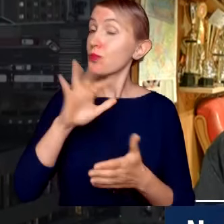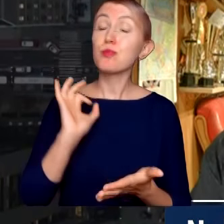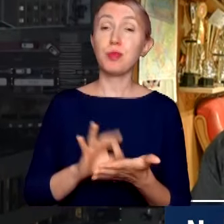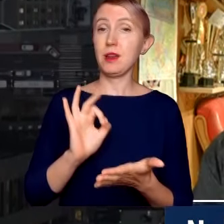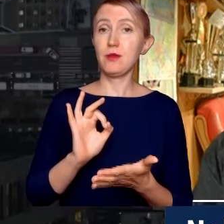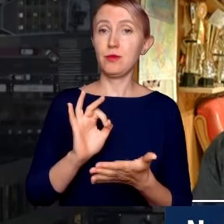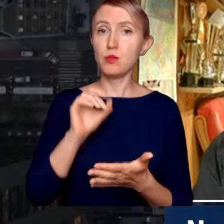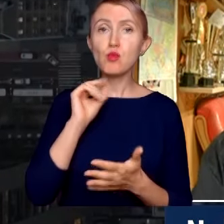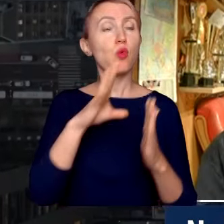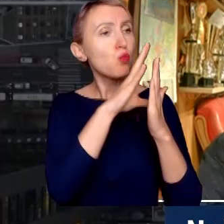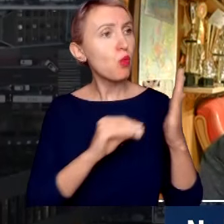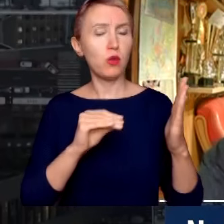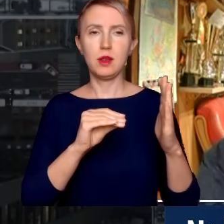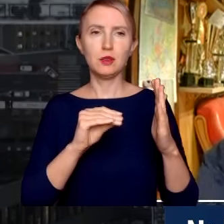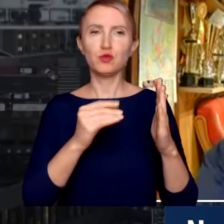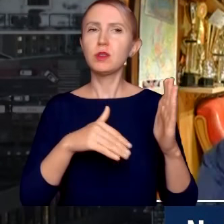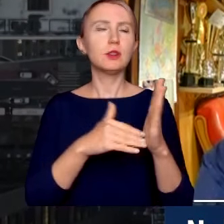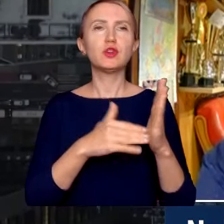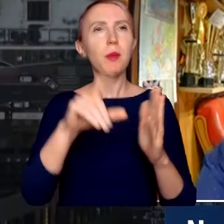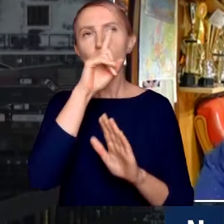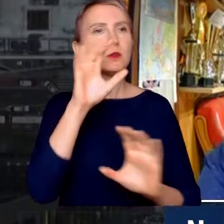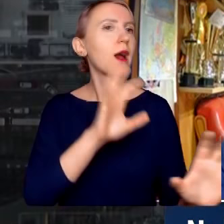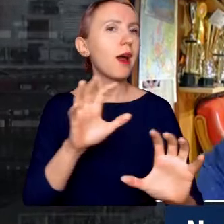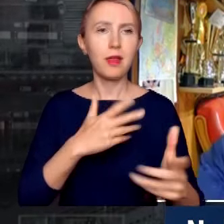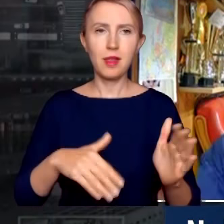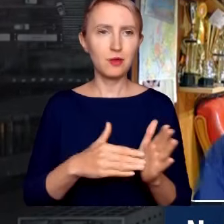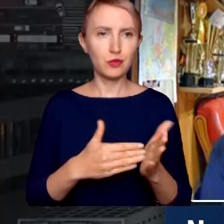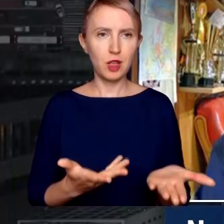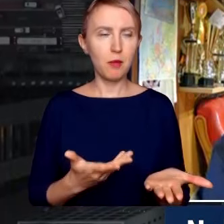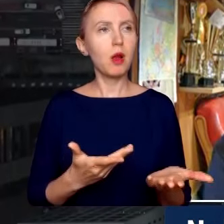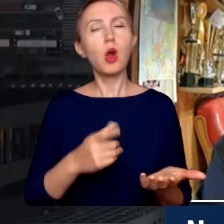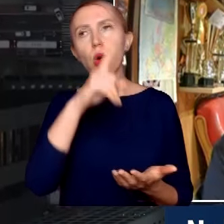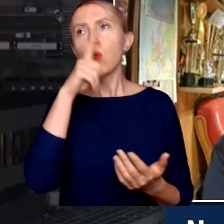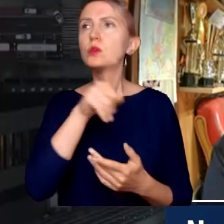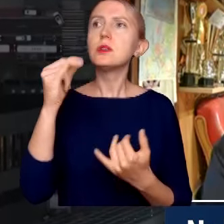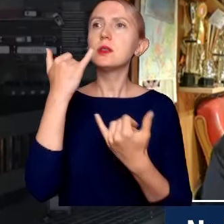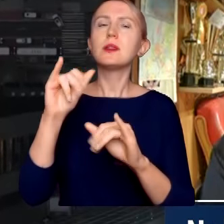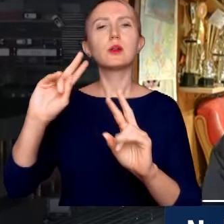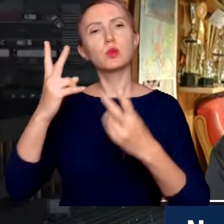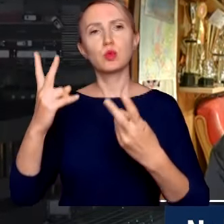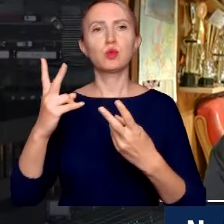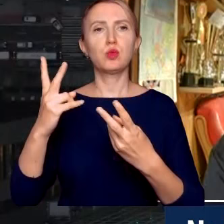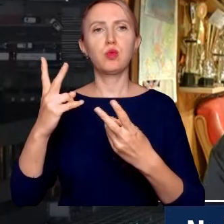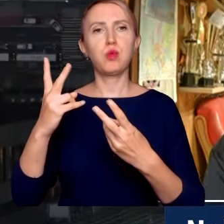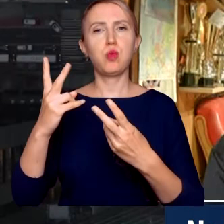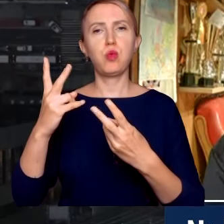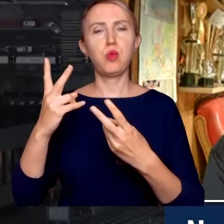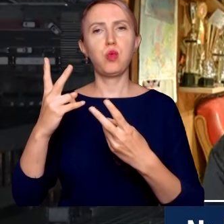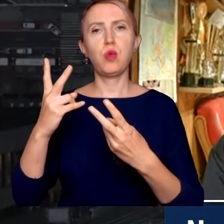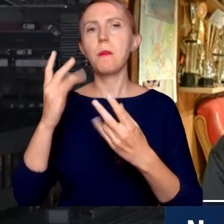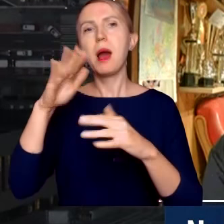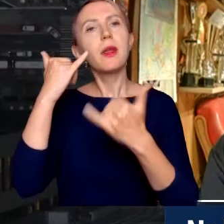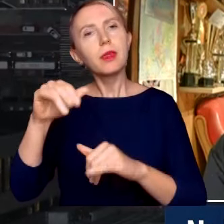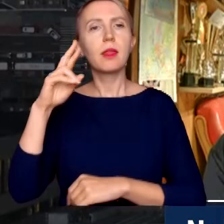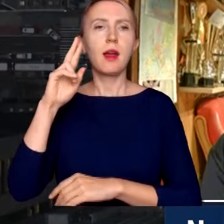takie modele, że nie trzeba ludzi straszyć ludźmi o innym pochodzeniu czy o innej religii, czy